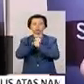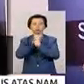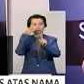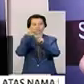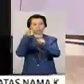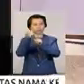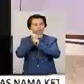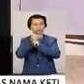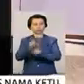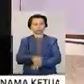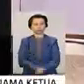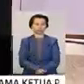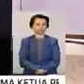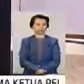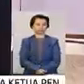target.